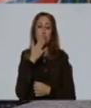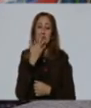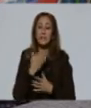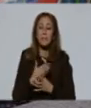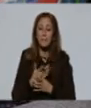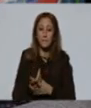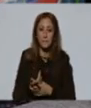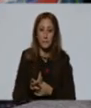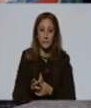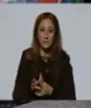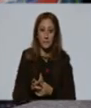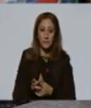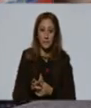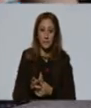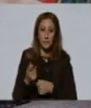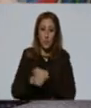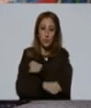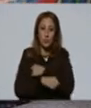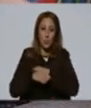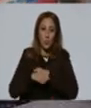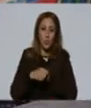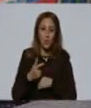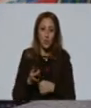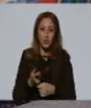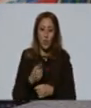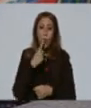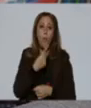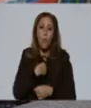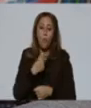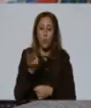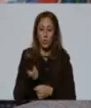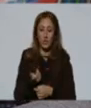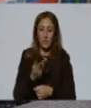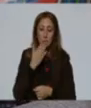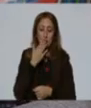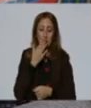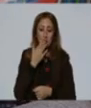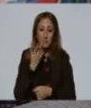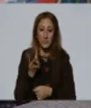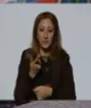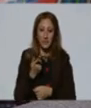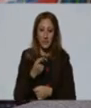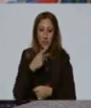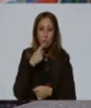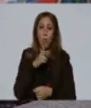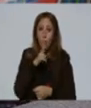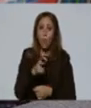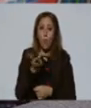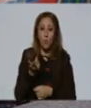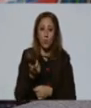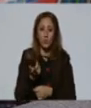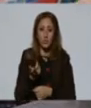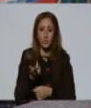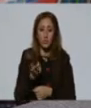كتير جدا ايه ده وانت كنت متضايقه كل ده تقول لي ايوه انت مش واخد بالك قلت لا انا واخد بالي في تغير بس مش فاهم ليه عشان انت عملت كذا قلت طب ما تقول يا حبيبتي نقصر